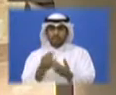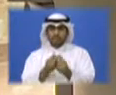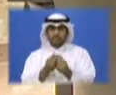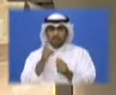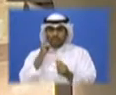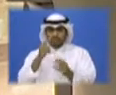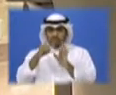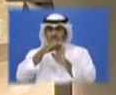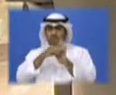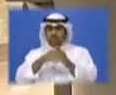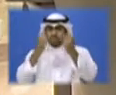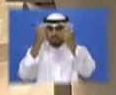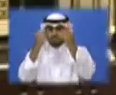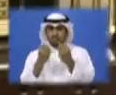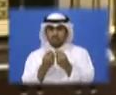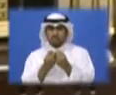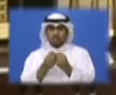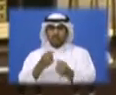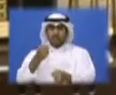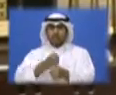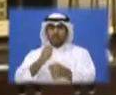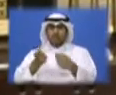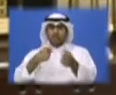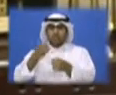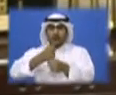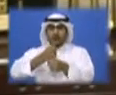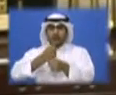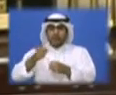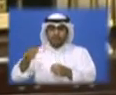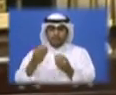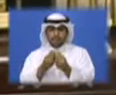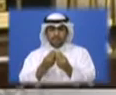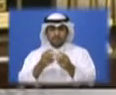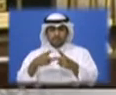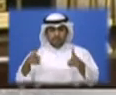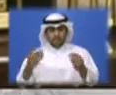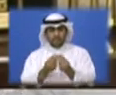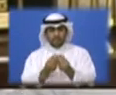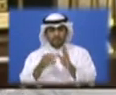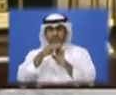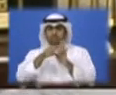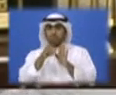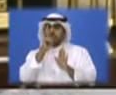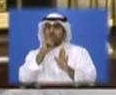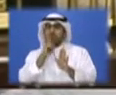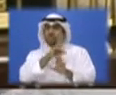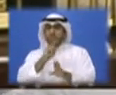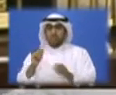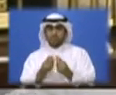سوق العمل داخل الكويت. صدر القانون رقم 6/2010 القانون العمل، وأوعز إلى إصدار